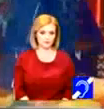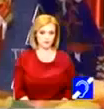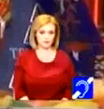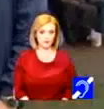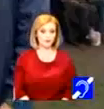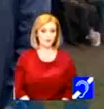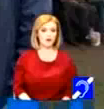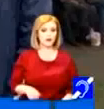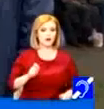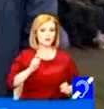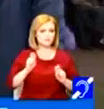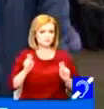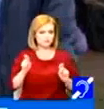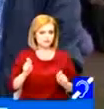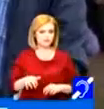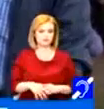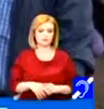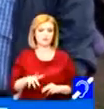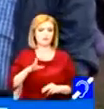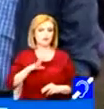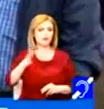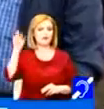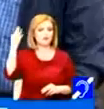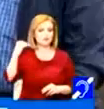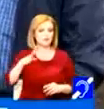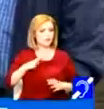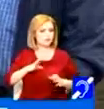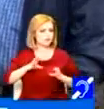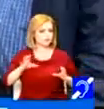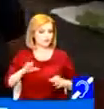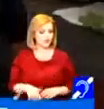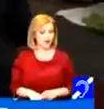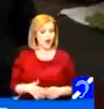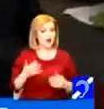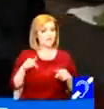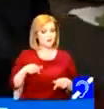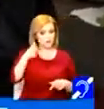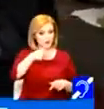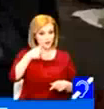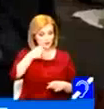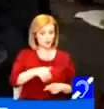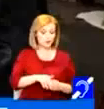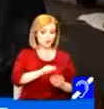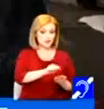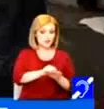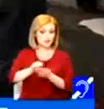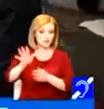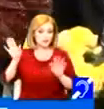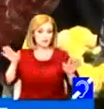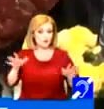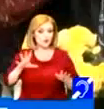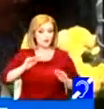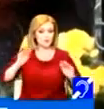Chiar dacă pomenile nu au mai fost la fel de pompoase ca în anii precedenți, la cimitirul din Soroca, romii au pomenit pe răposați cu mese copioase și